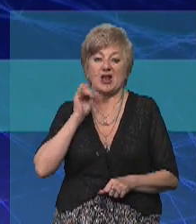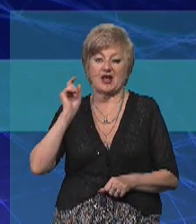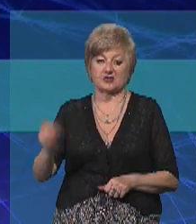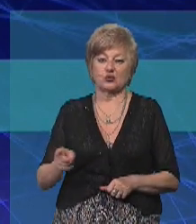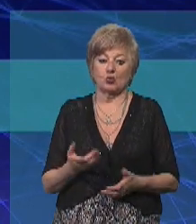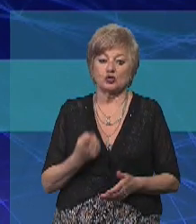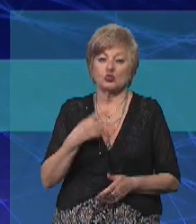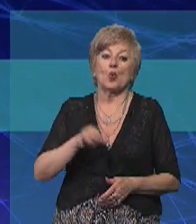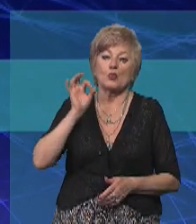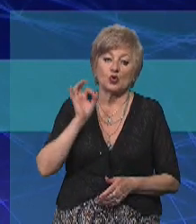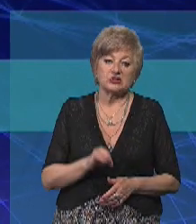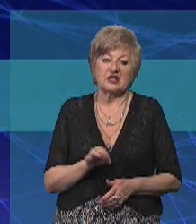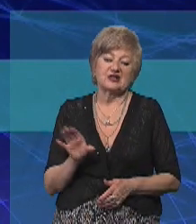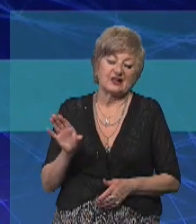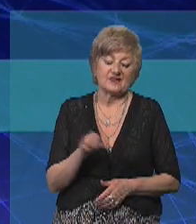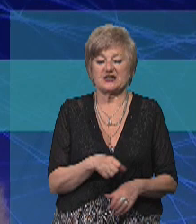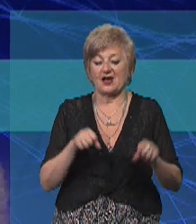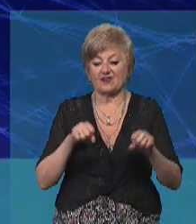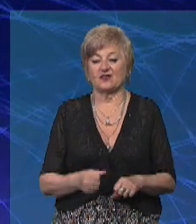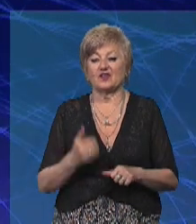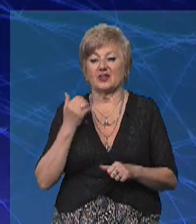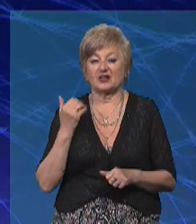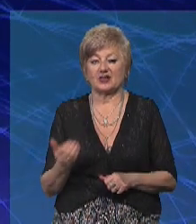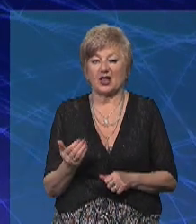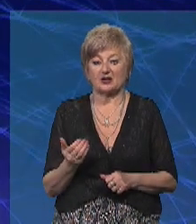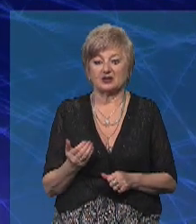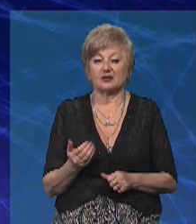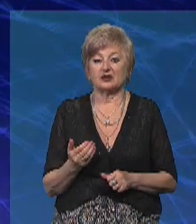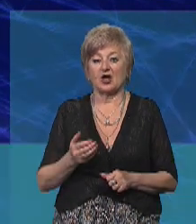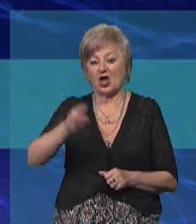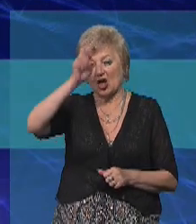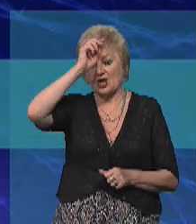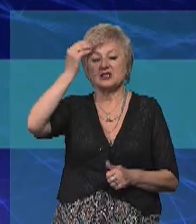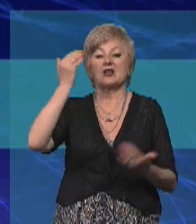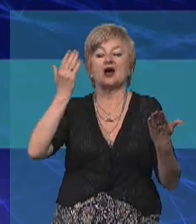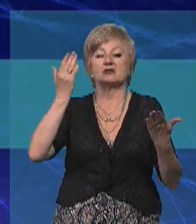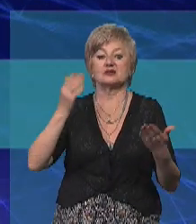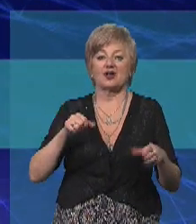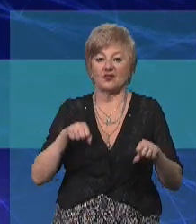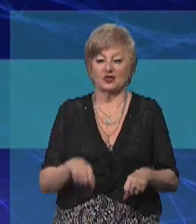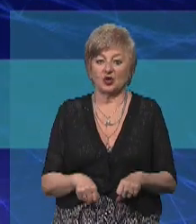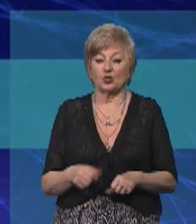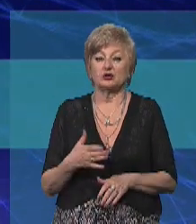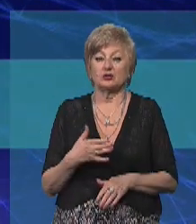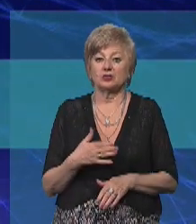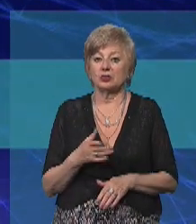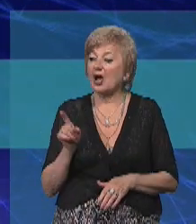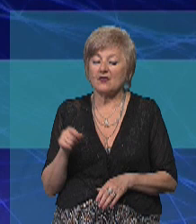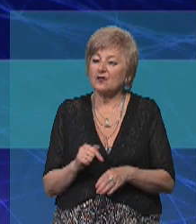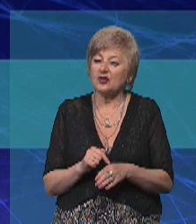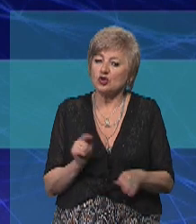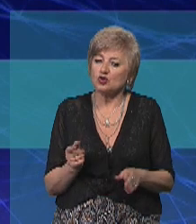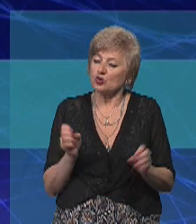та 100% абсолютна, оце руськомірська, така царська влада. І я тобі... А от... ви не